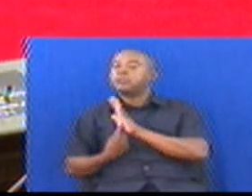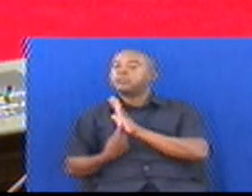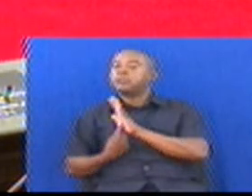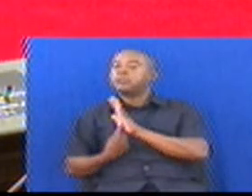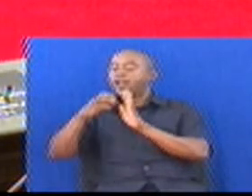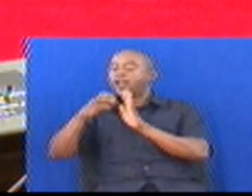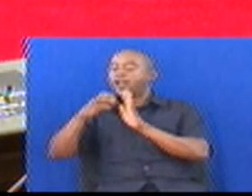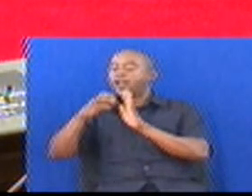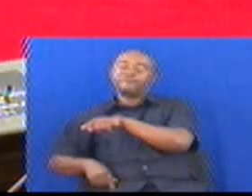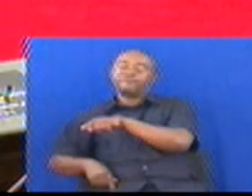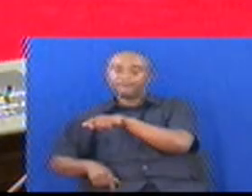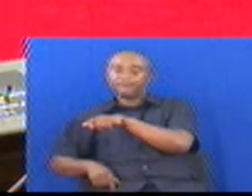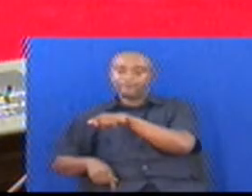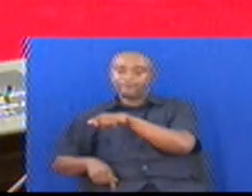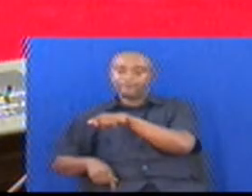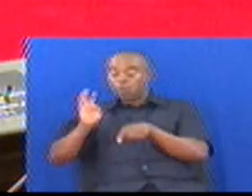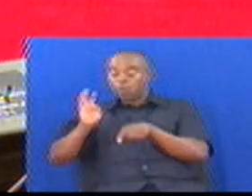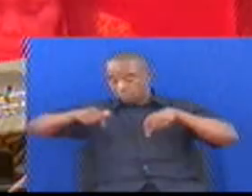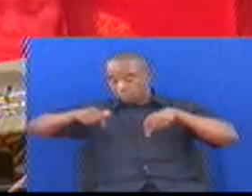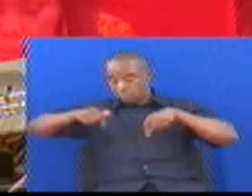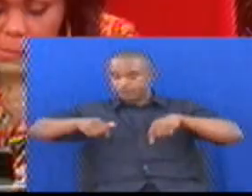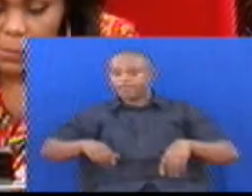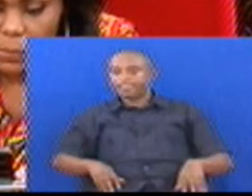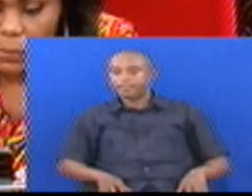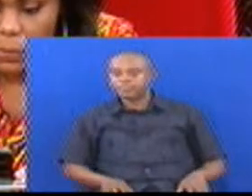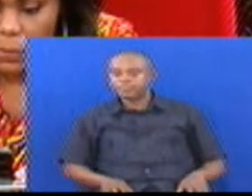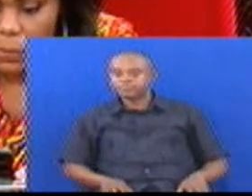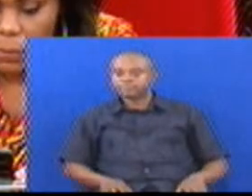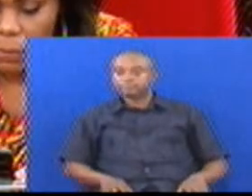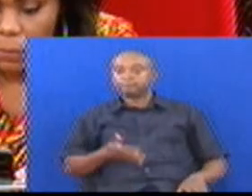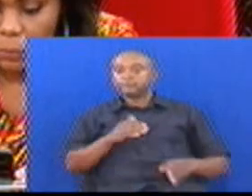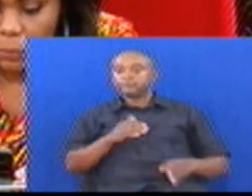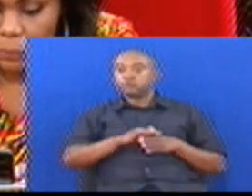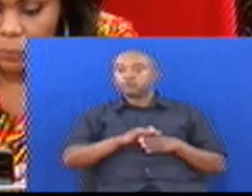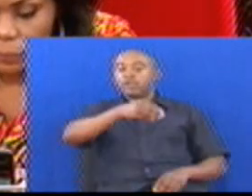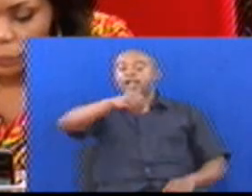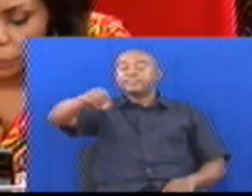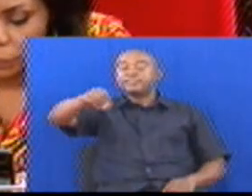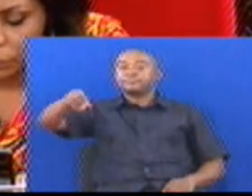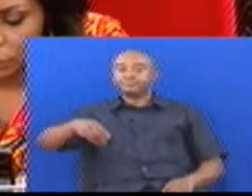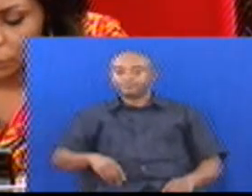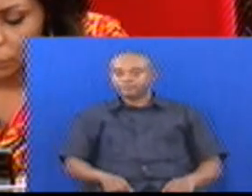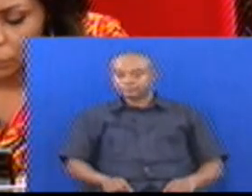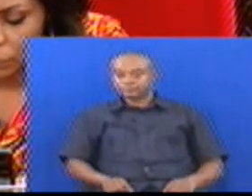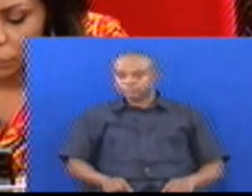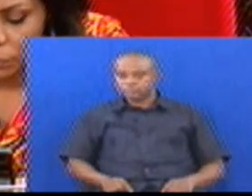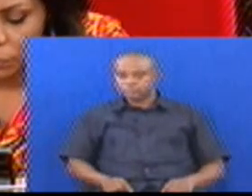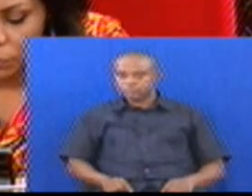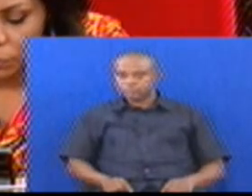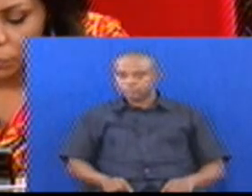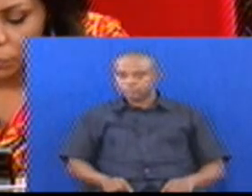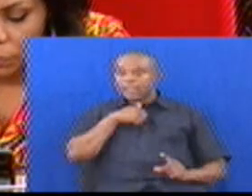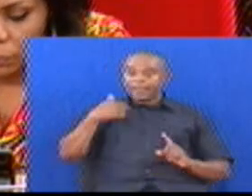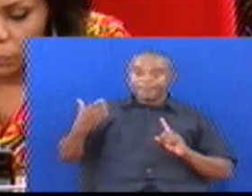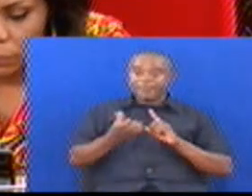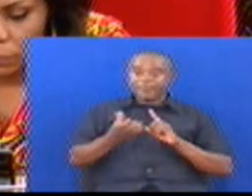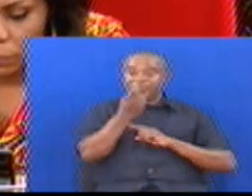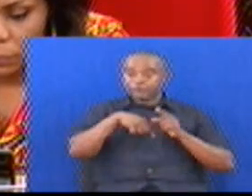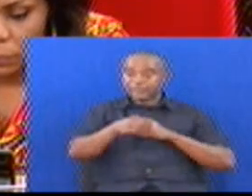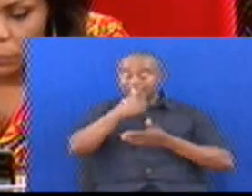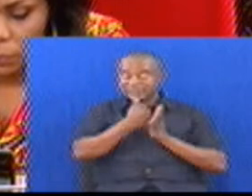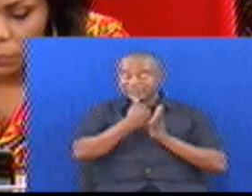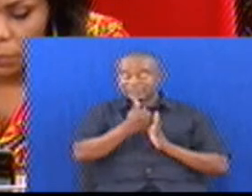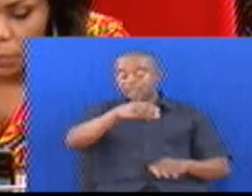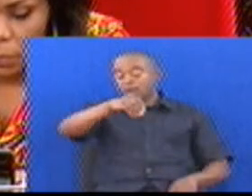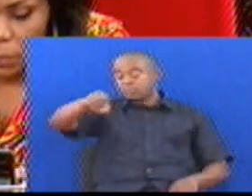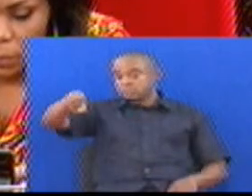26,474 mwaka 2020. Ardhi. Mheshimiwa Spika, mafanikio yaliyopatikana katika sekta ya ardhi